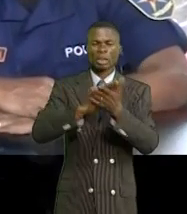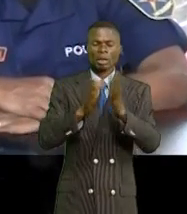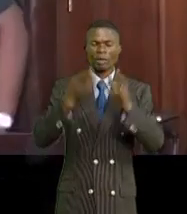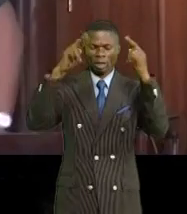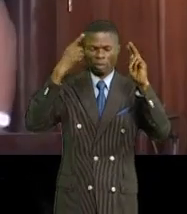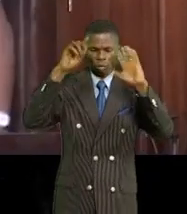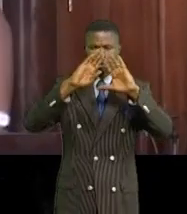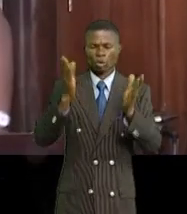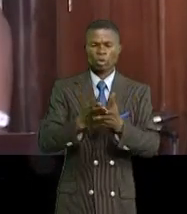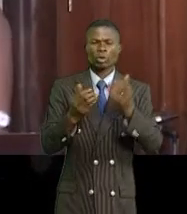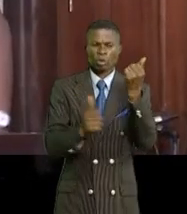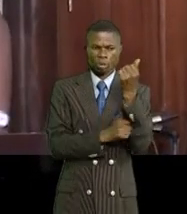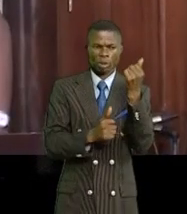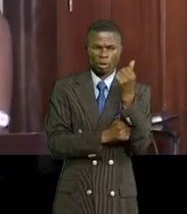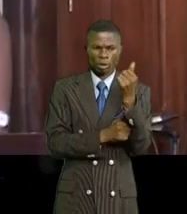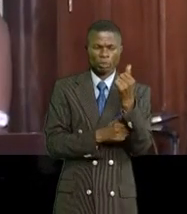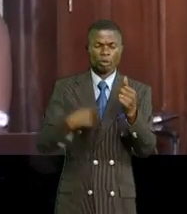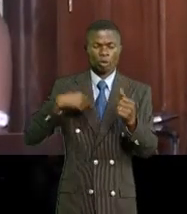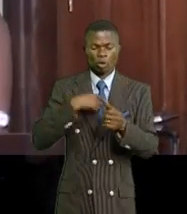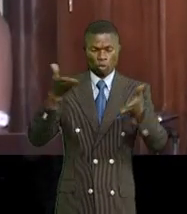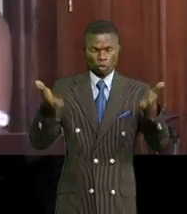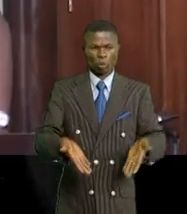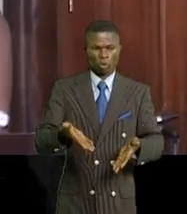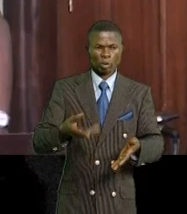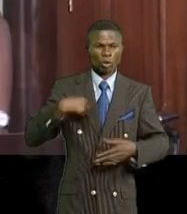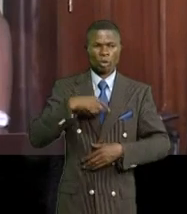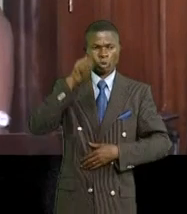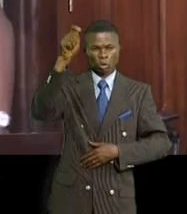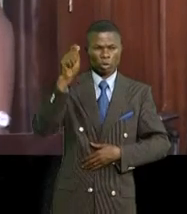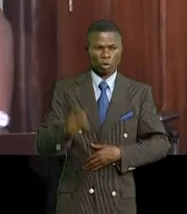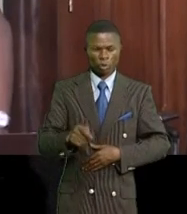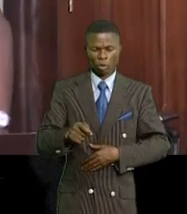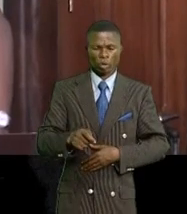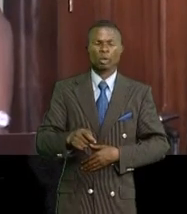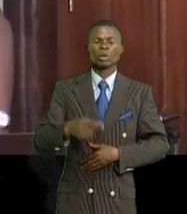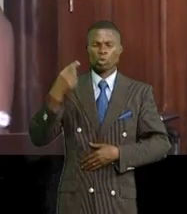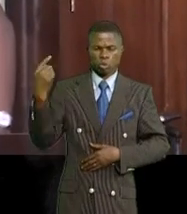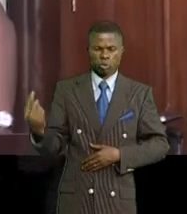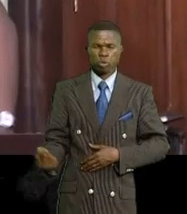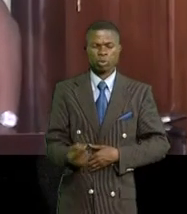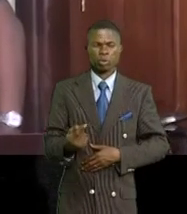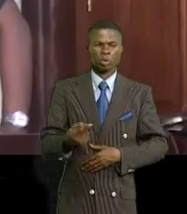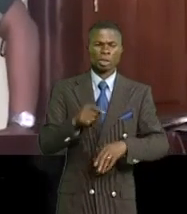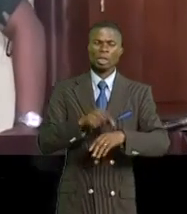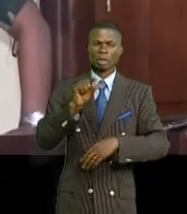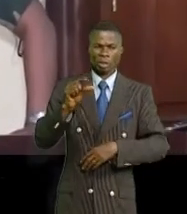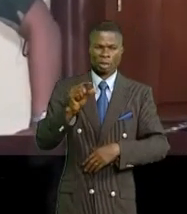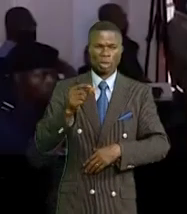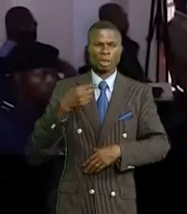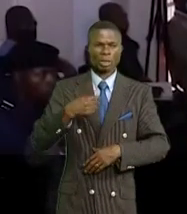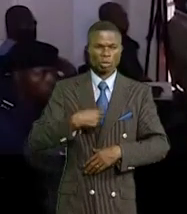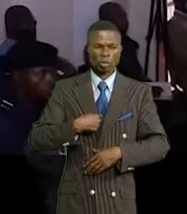monde. Mais parce que nous sommes là pour une façon, d'une façon ponctuelle, je ne peux pas